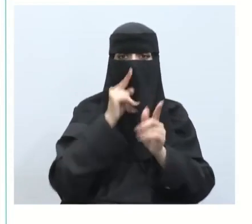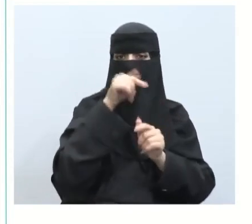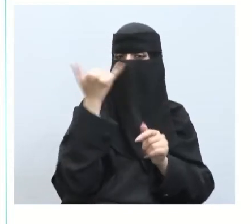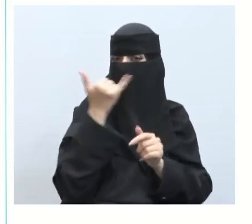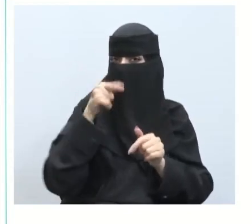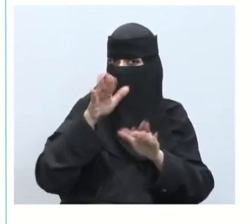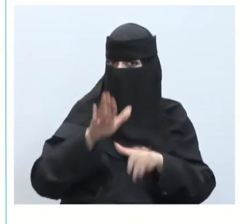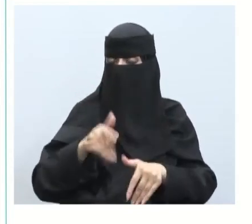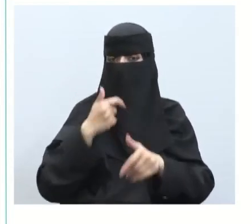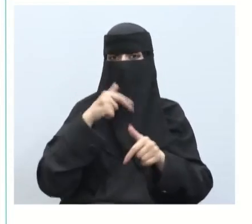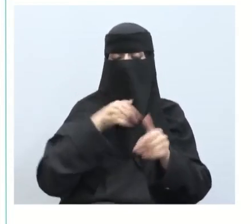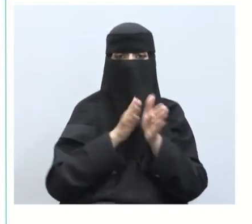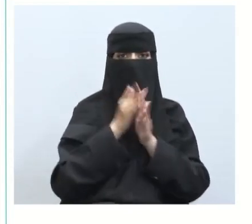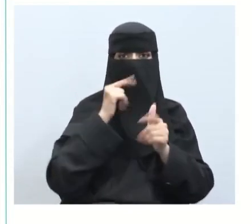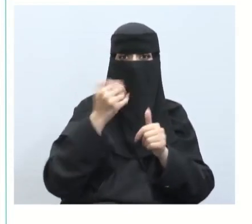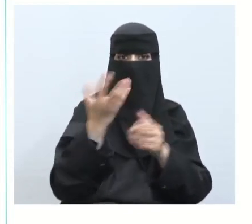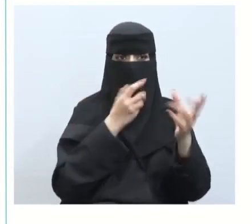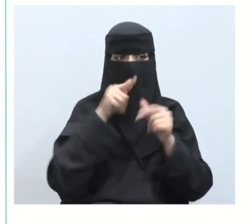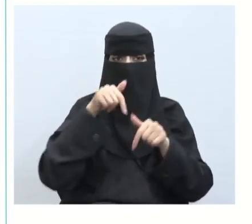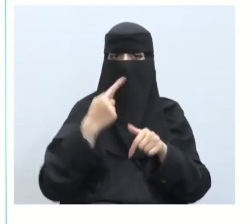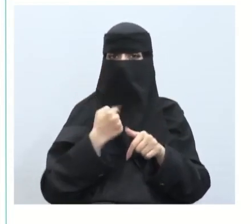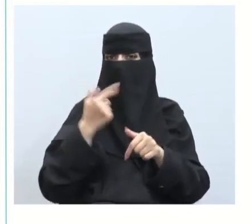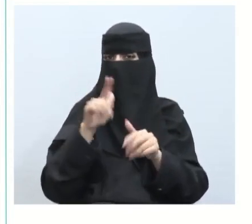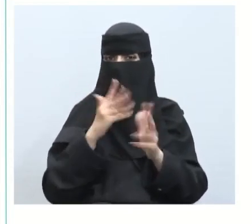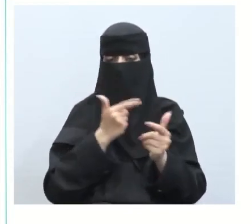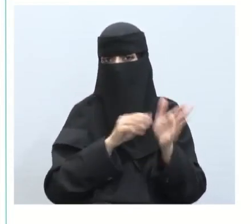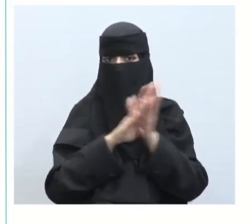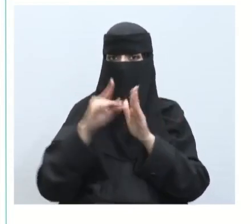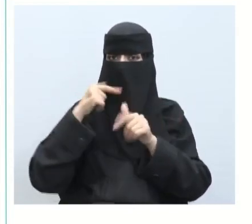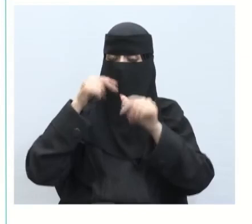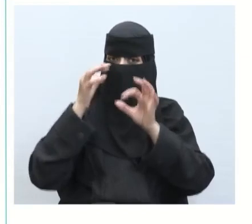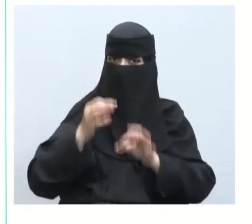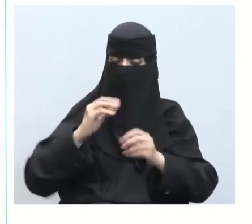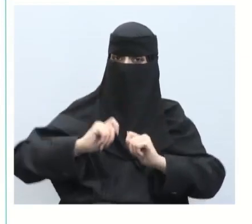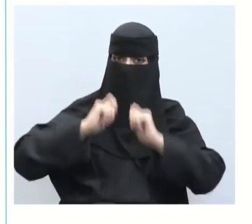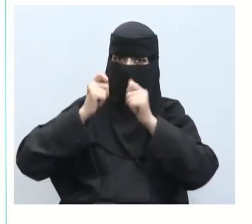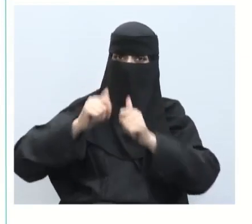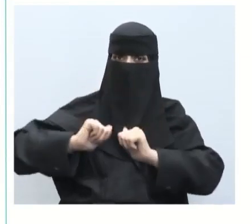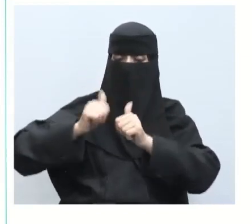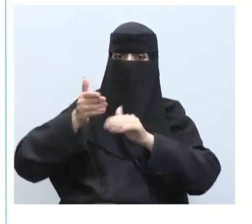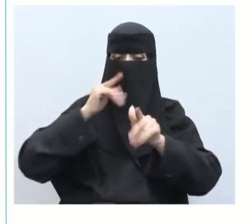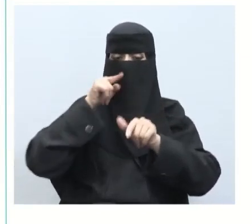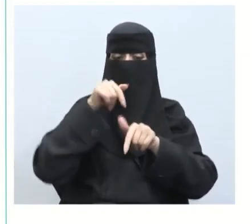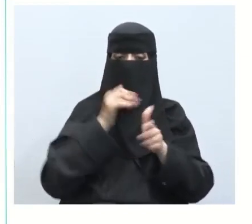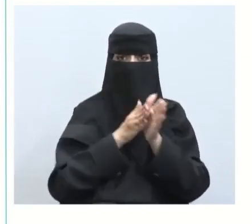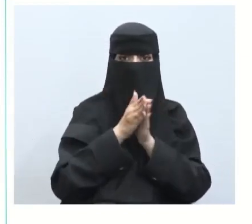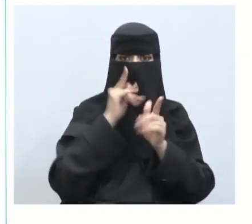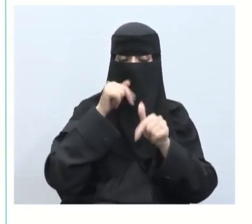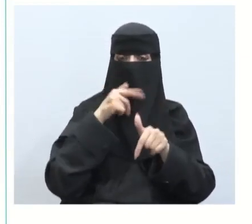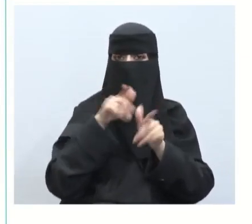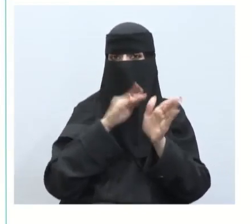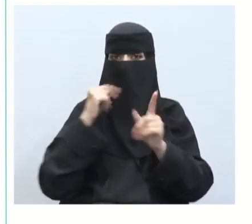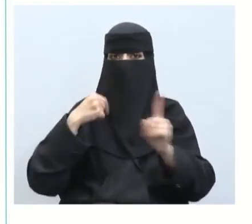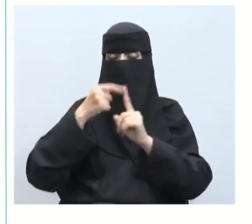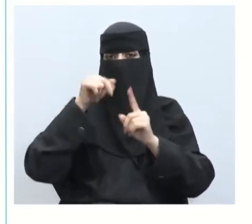باهميته ويهتمون باحتياجاتهم يلبون رغباتهم بالتاكيد بقدر ما يستطيعون ويهتمون لكي يهتمون